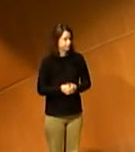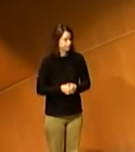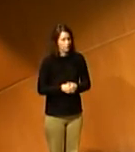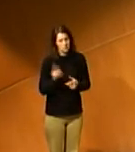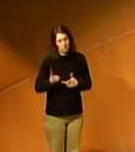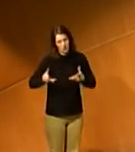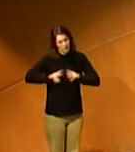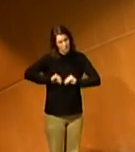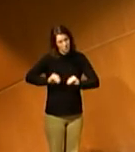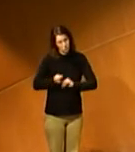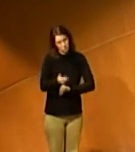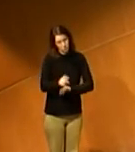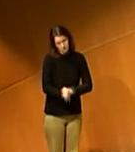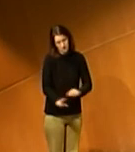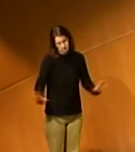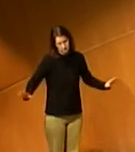très peu de formation. Ouais.